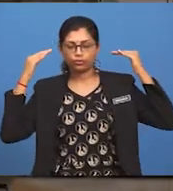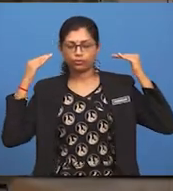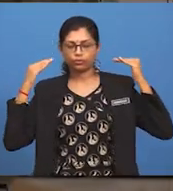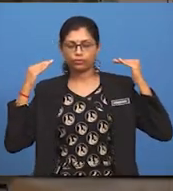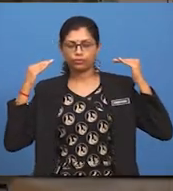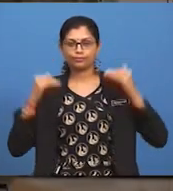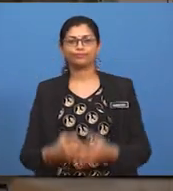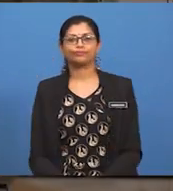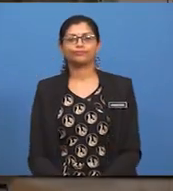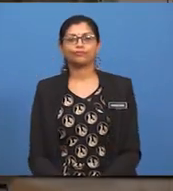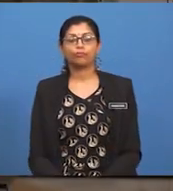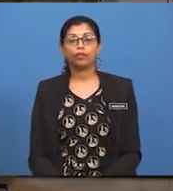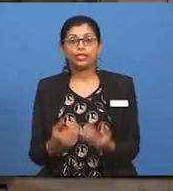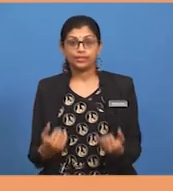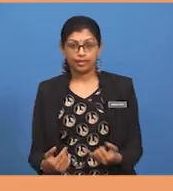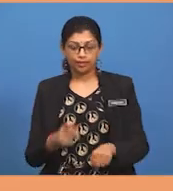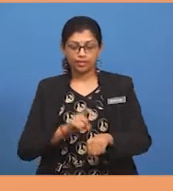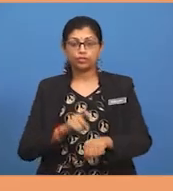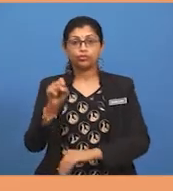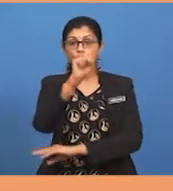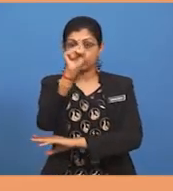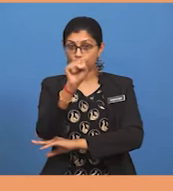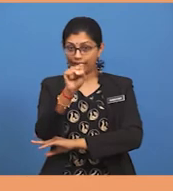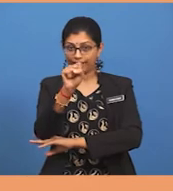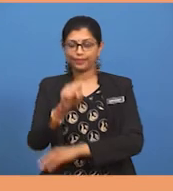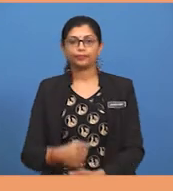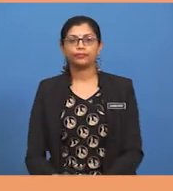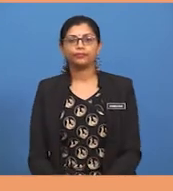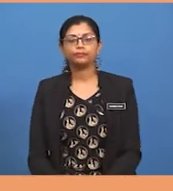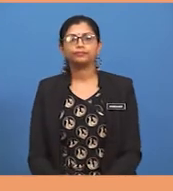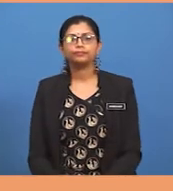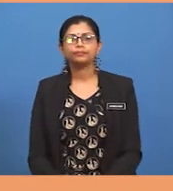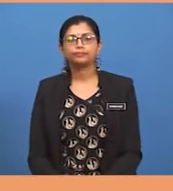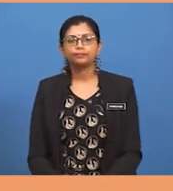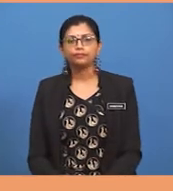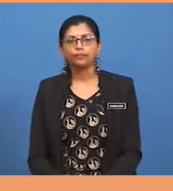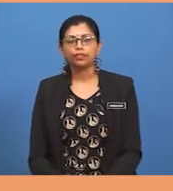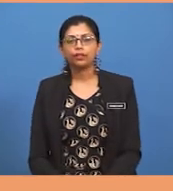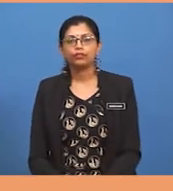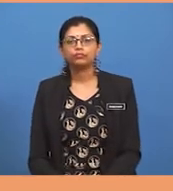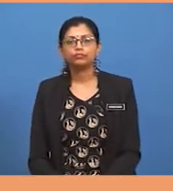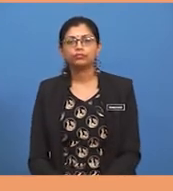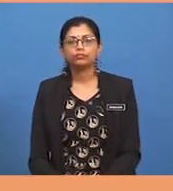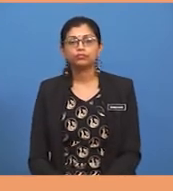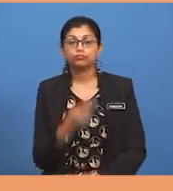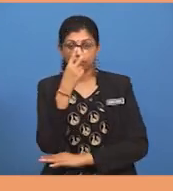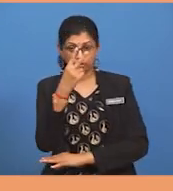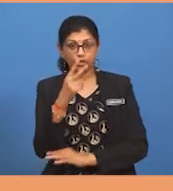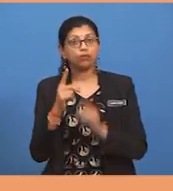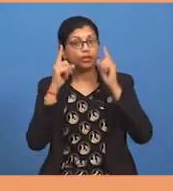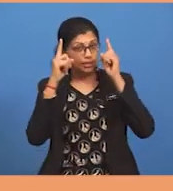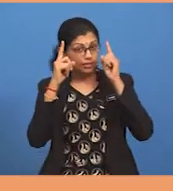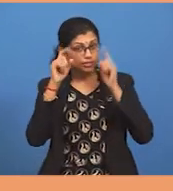untuk menguji kefahaman semua pelajar, mari kita cuba menjawab beberapa soalan. Sila lihat soalan pada